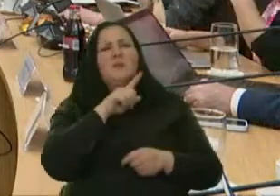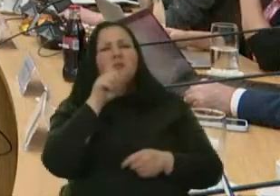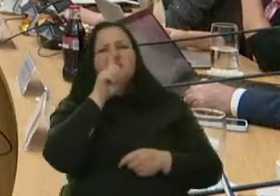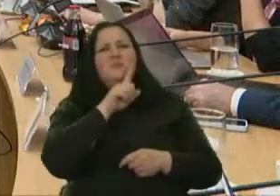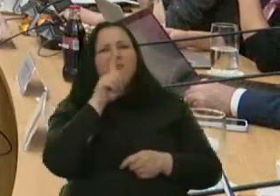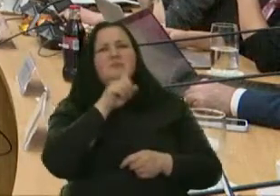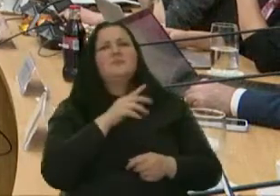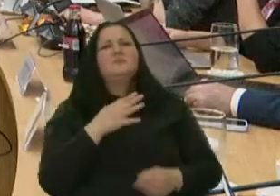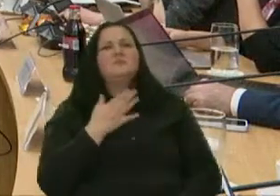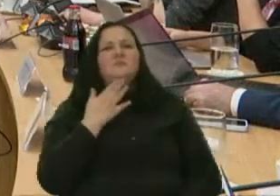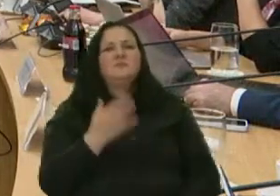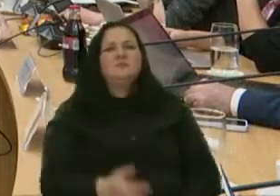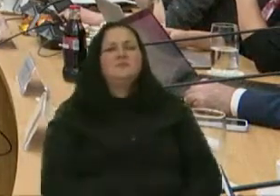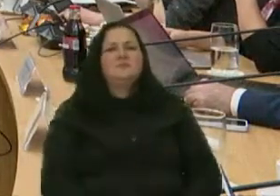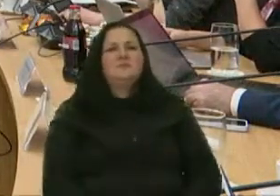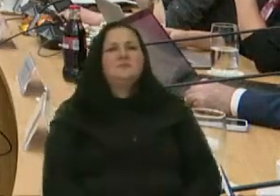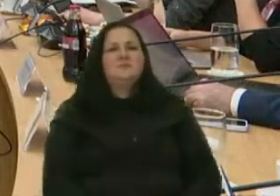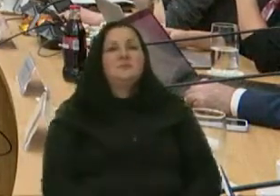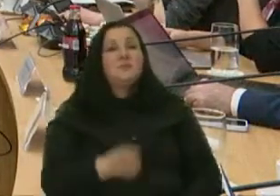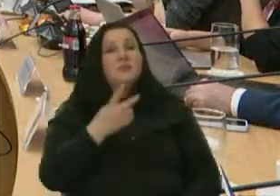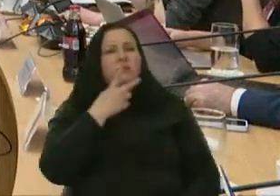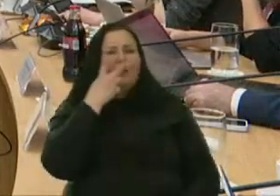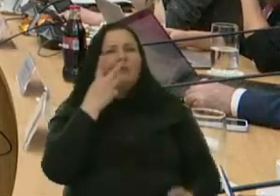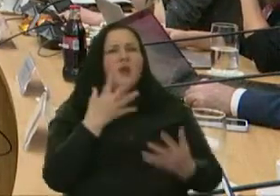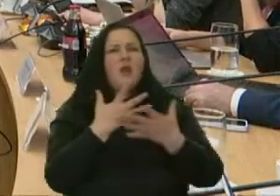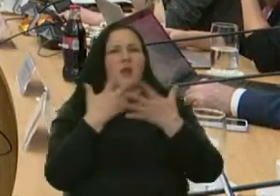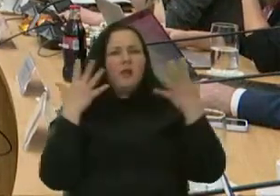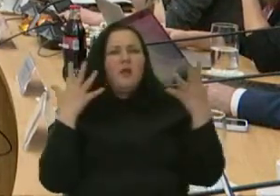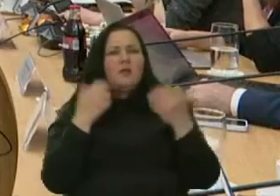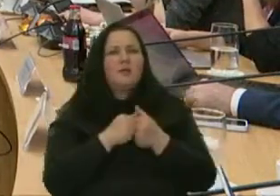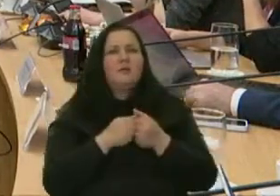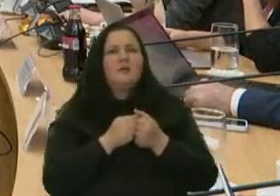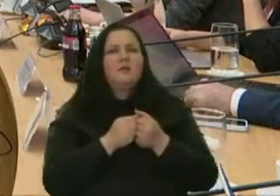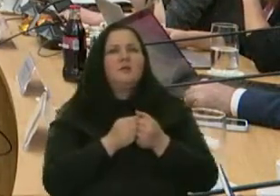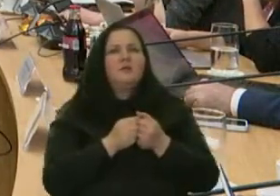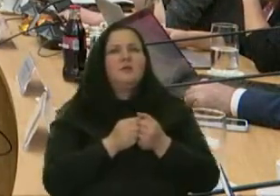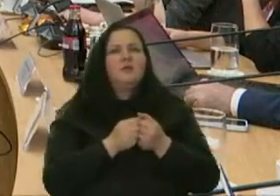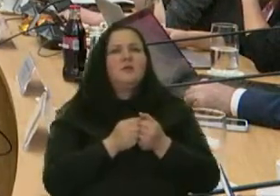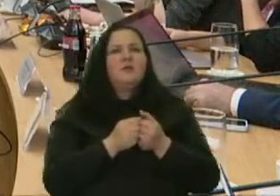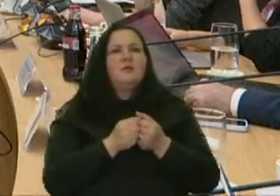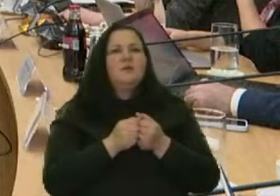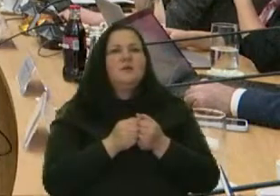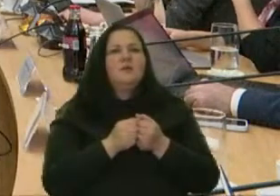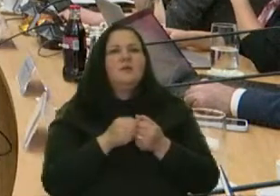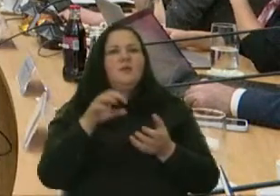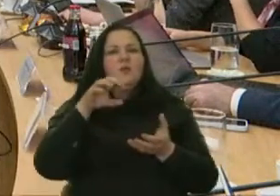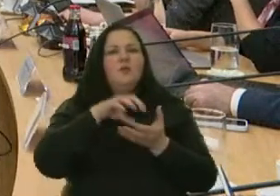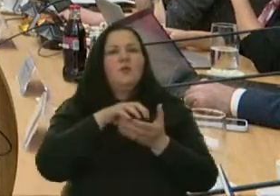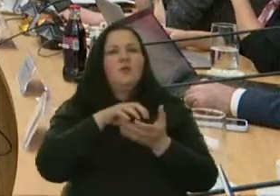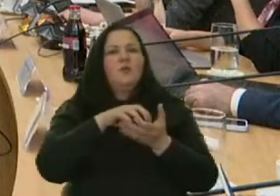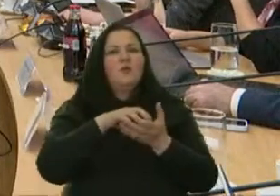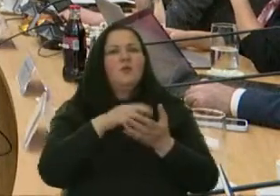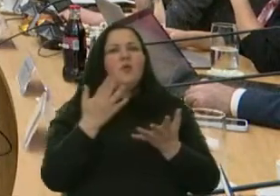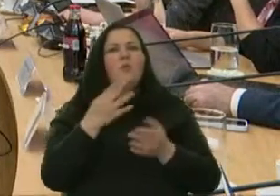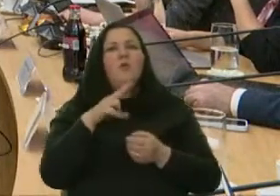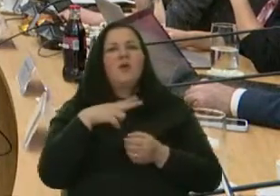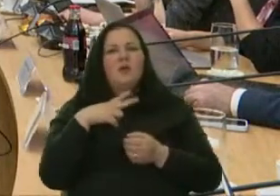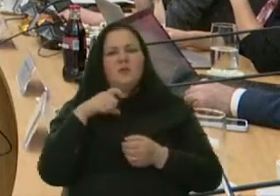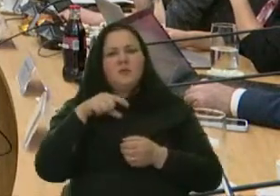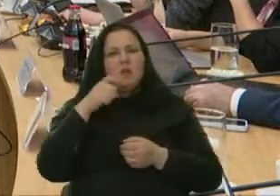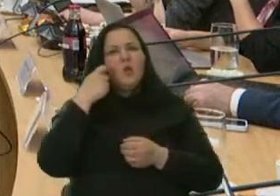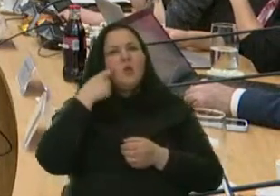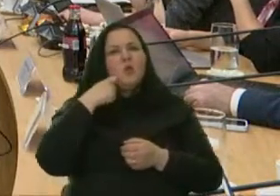mulțumesc da se vede clar CND locul pe care îl ocupă Clujul la nivel